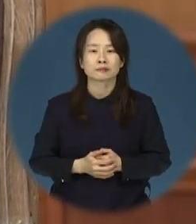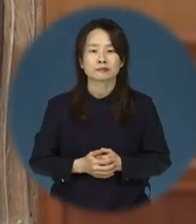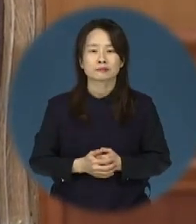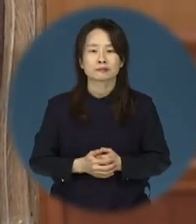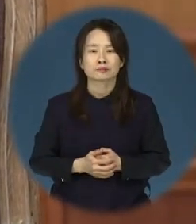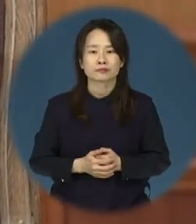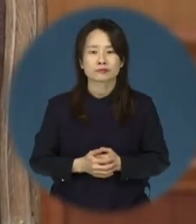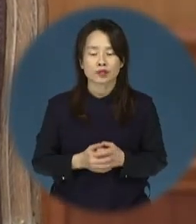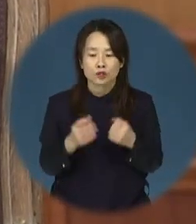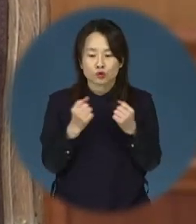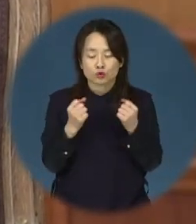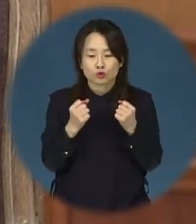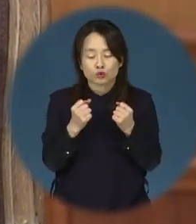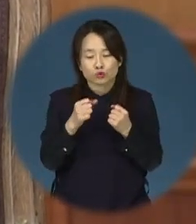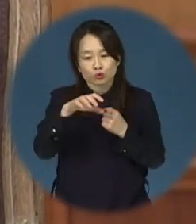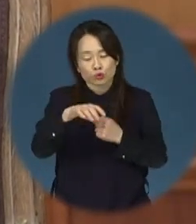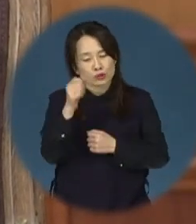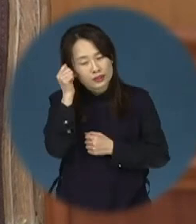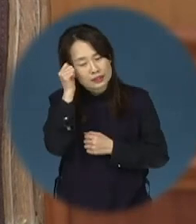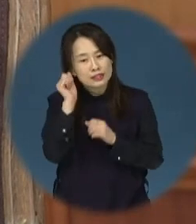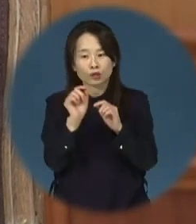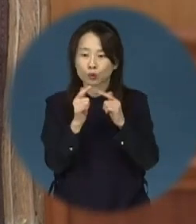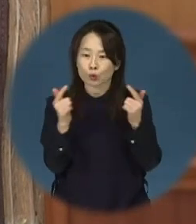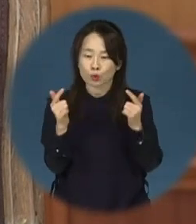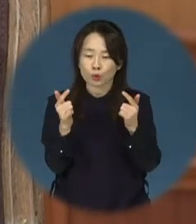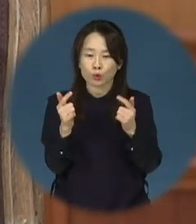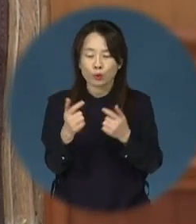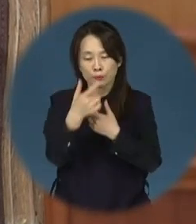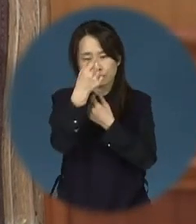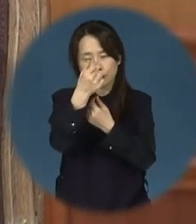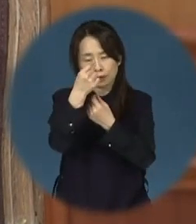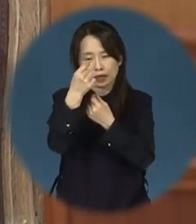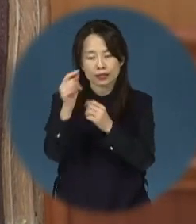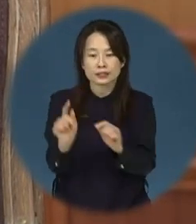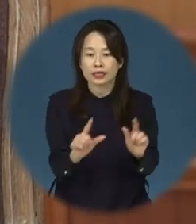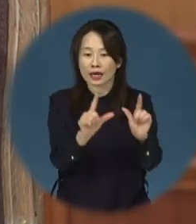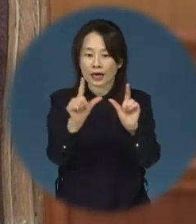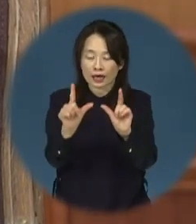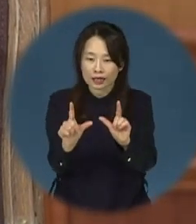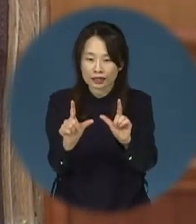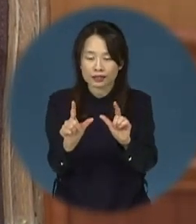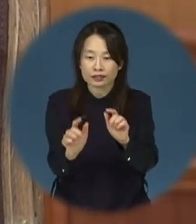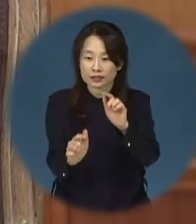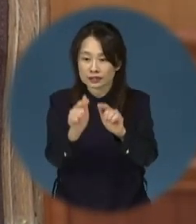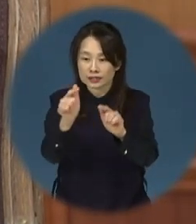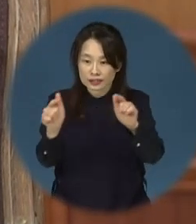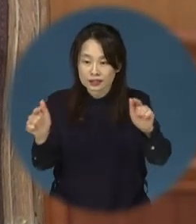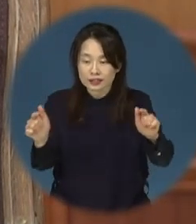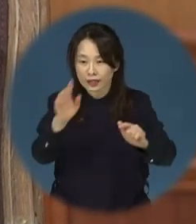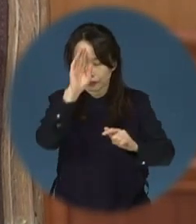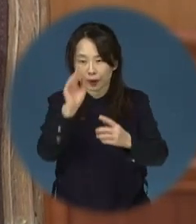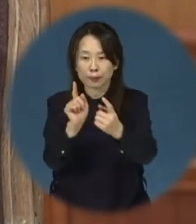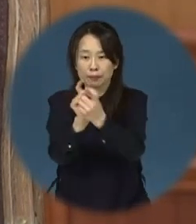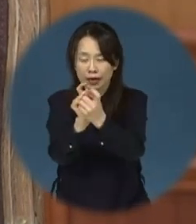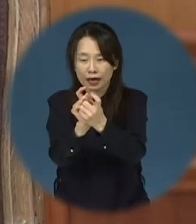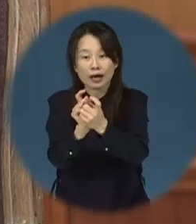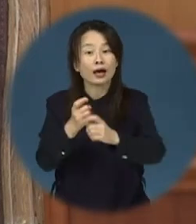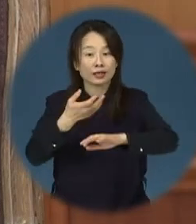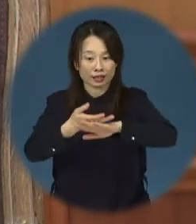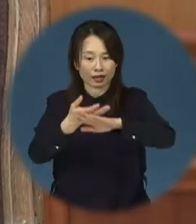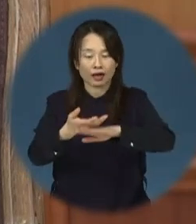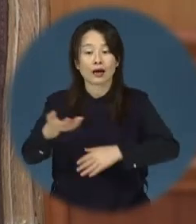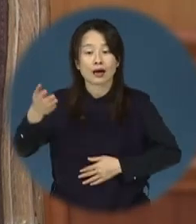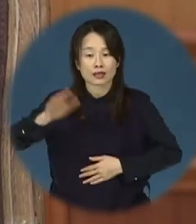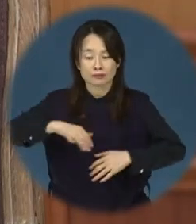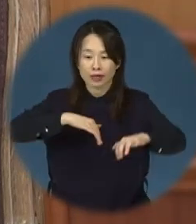그 차가운 데서 안 자고 일상생활을 규칙적으로 했느냐에 따라 좀 다를 수 있는데, 그 길에서 많이 자고 더